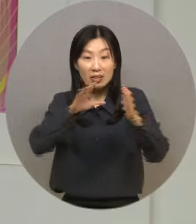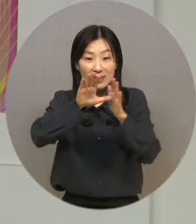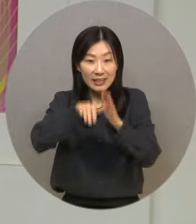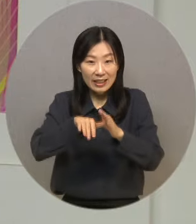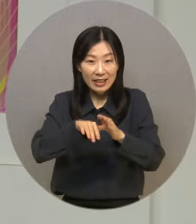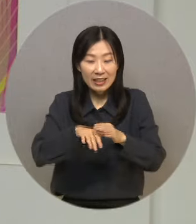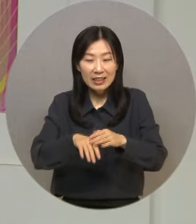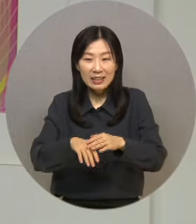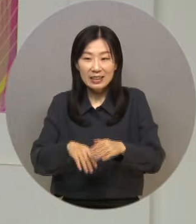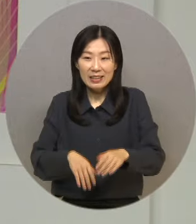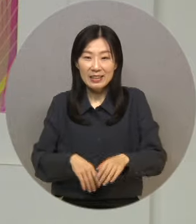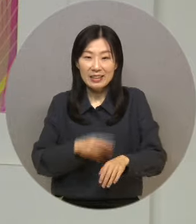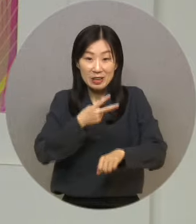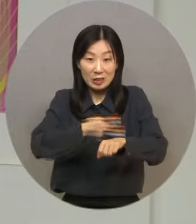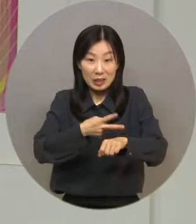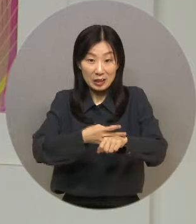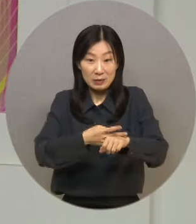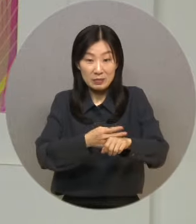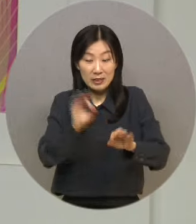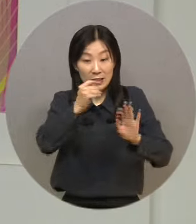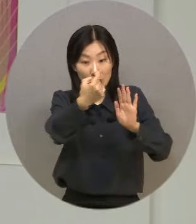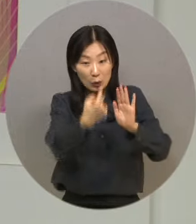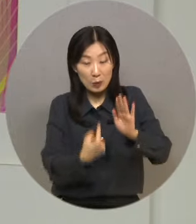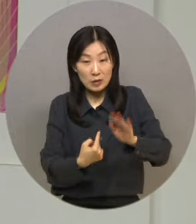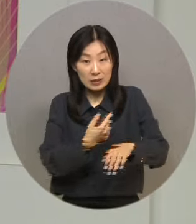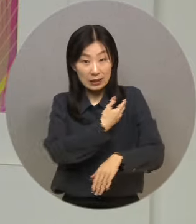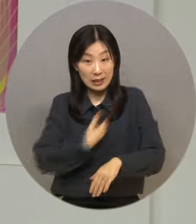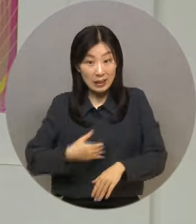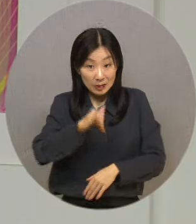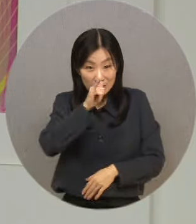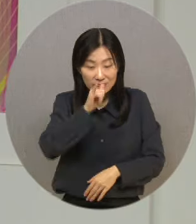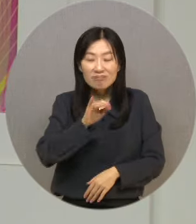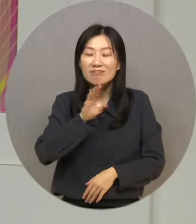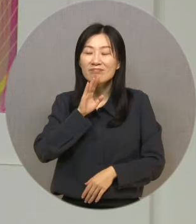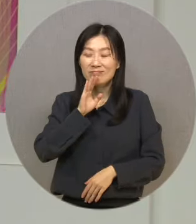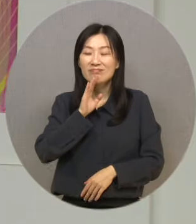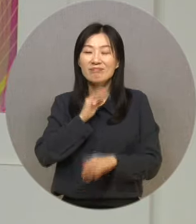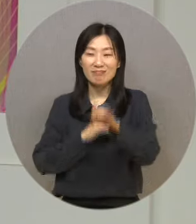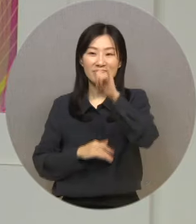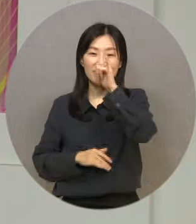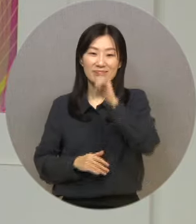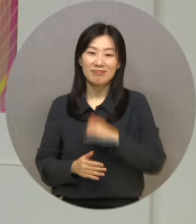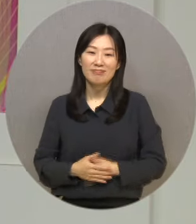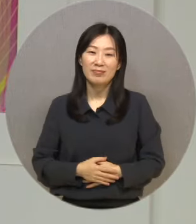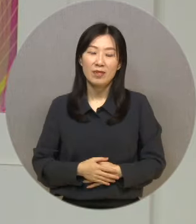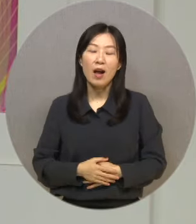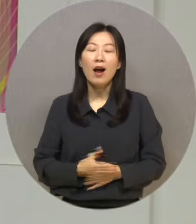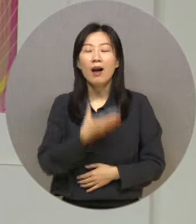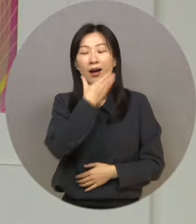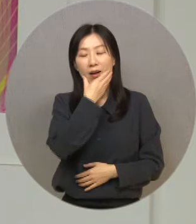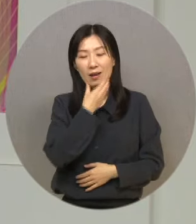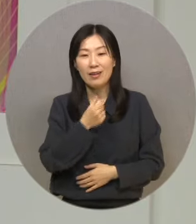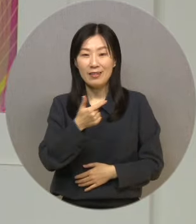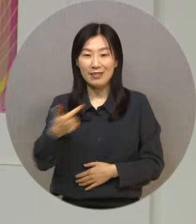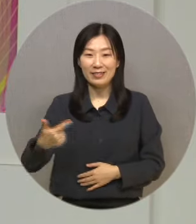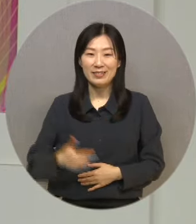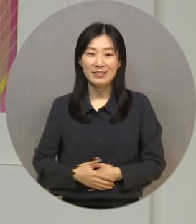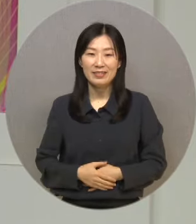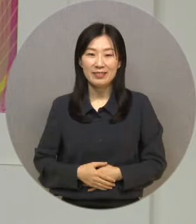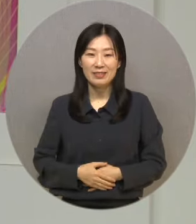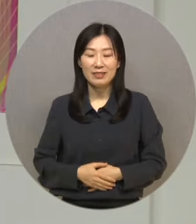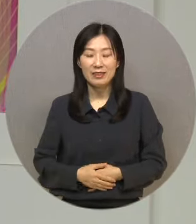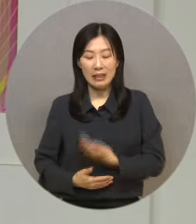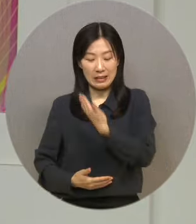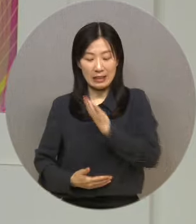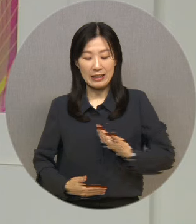이렇게 찾아오시는 제자들도 있으세요? 예, 있습니다. 아유, 예, 너무 행복하시겠습니다. 제자들을 잘